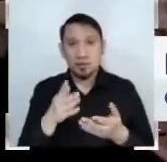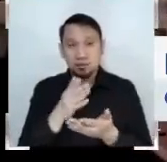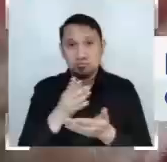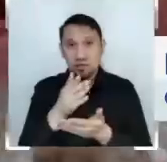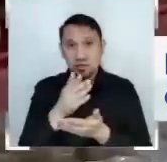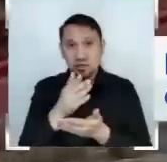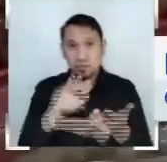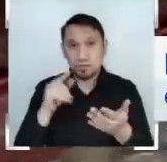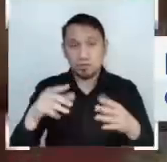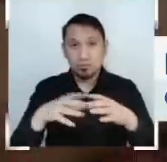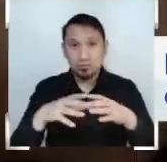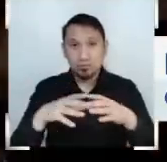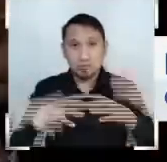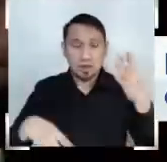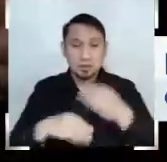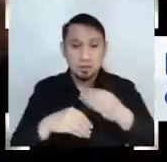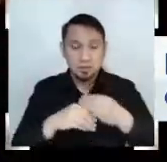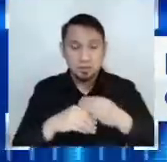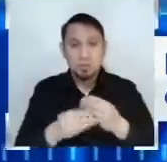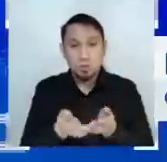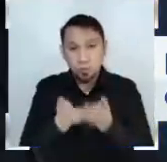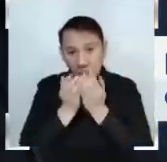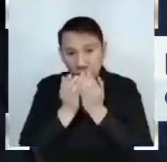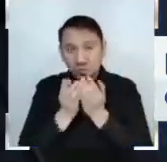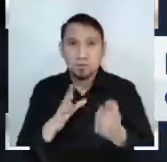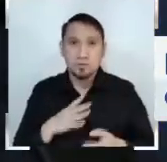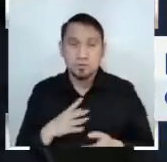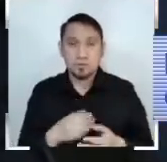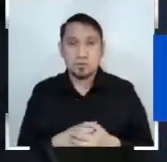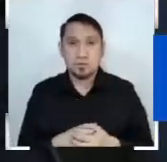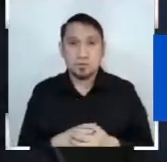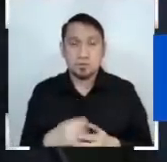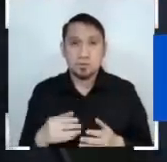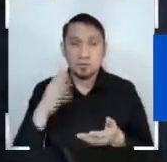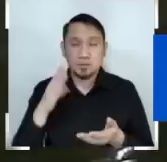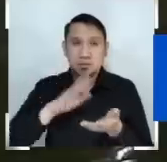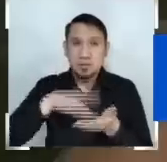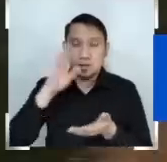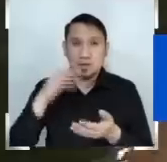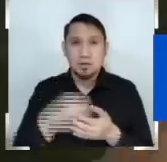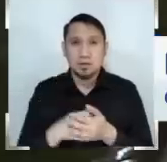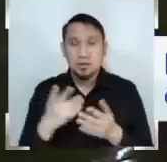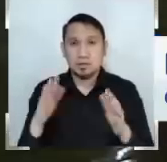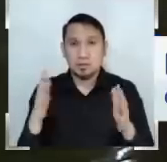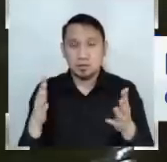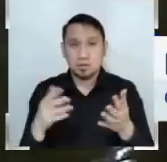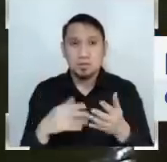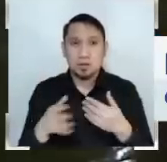Dadagdagan na lang daw ng sabaw, ayos na ang pananghalian. Kahit mataas po siya, eh, wala naman kami magagawa. Kahit isang